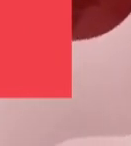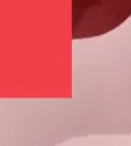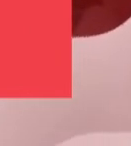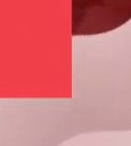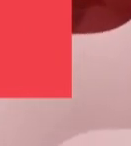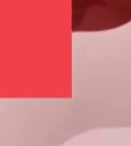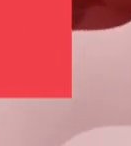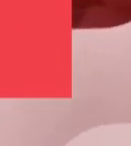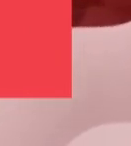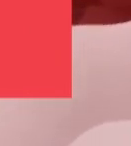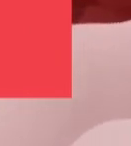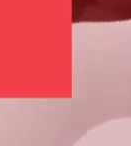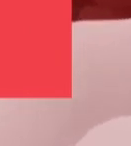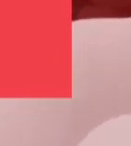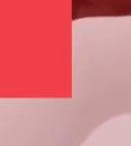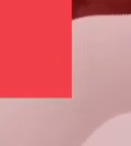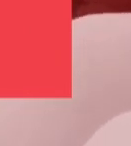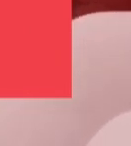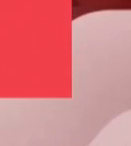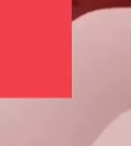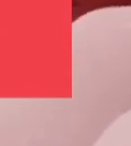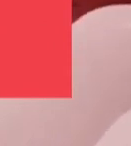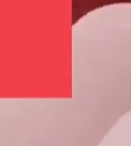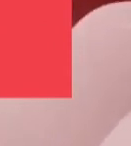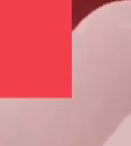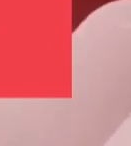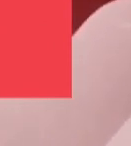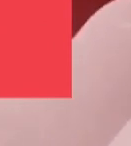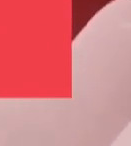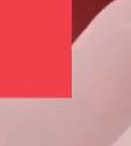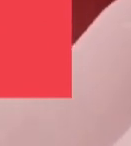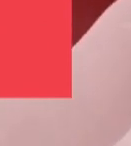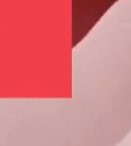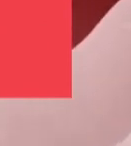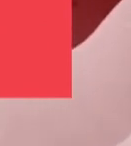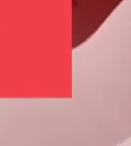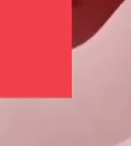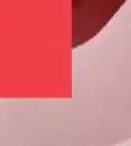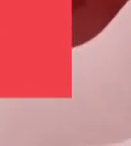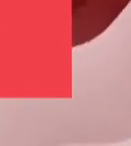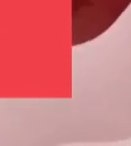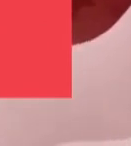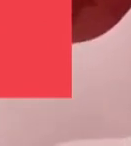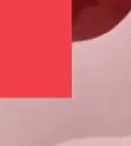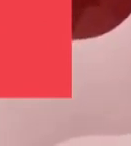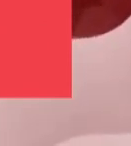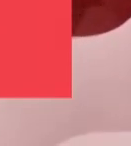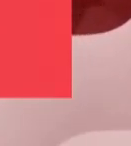Kementerian Kesehatan di nomor 119 extension 9. Ayo, sukseskan vaksinasi dan disiplin